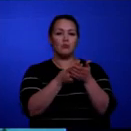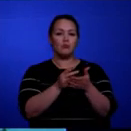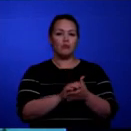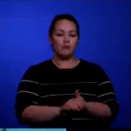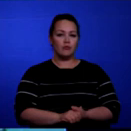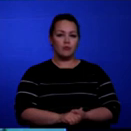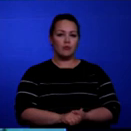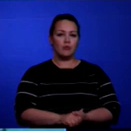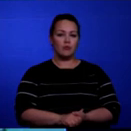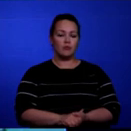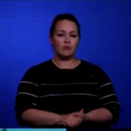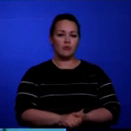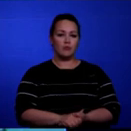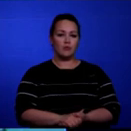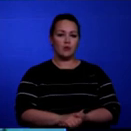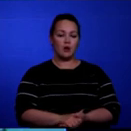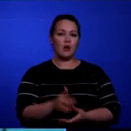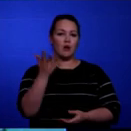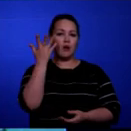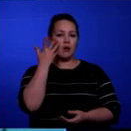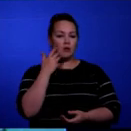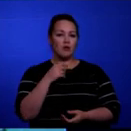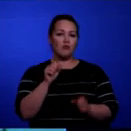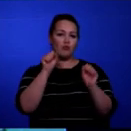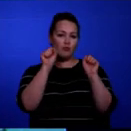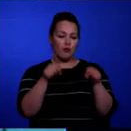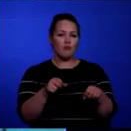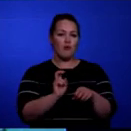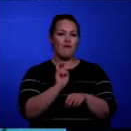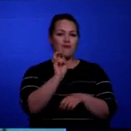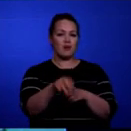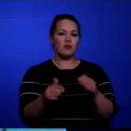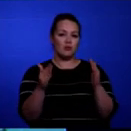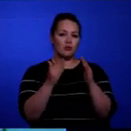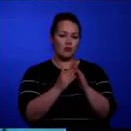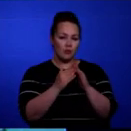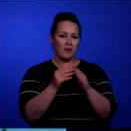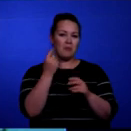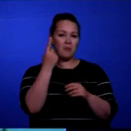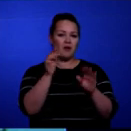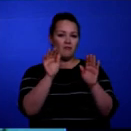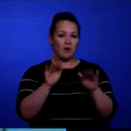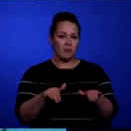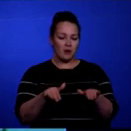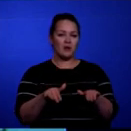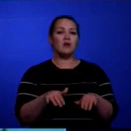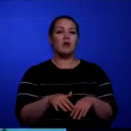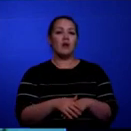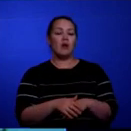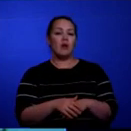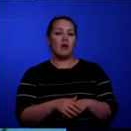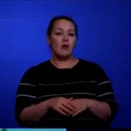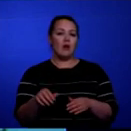того как у вас появится возможность выйти из дома одним из первых мест ваших посещений